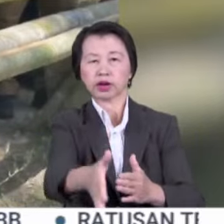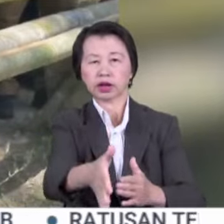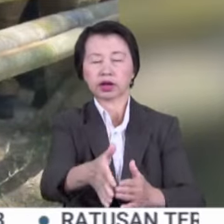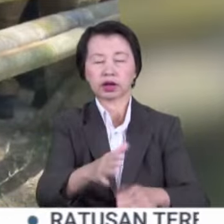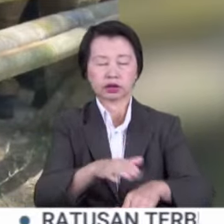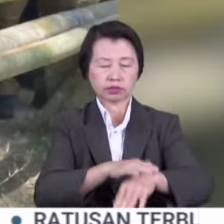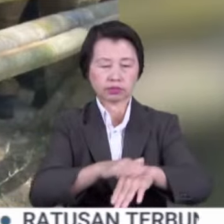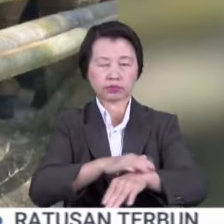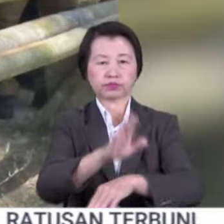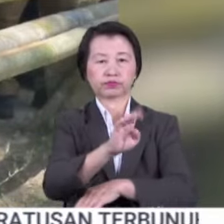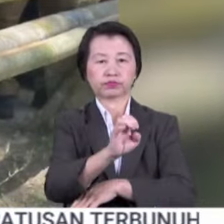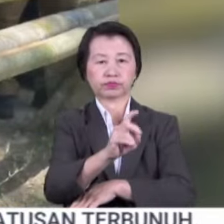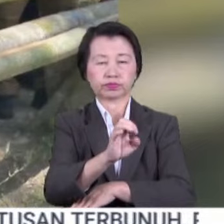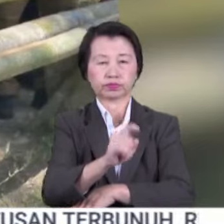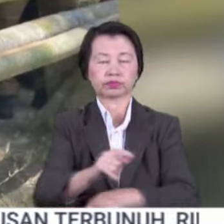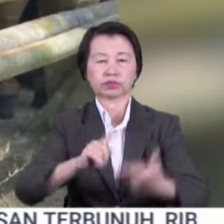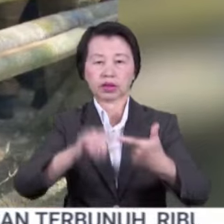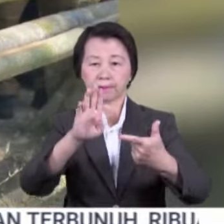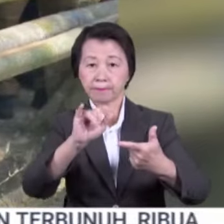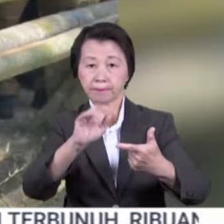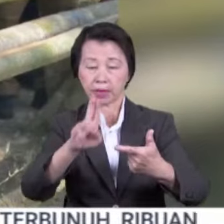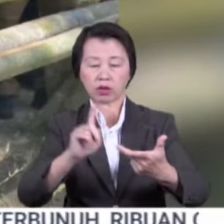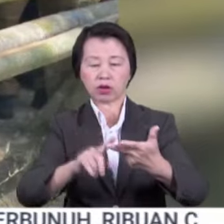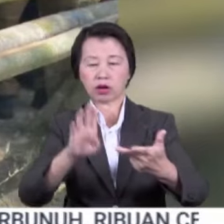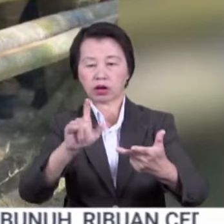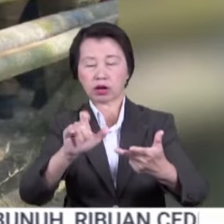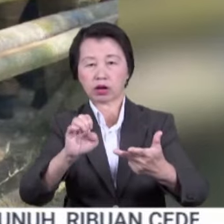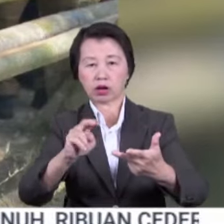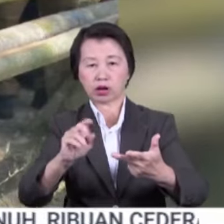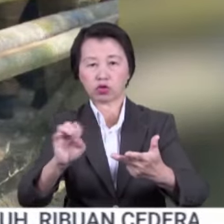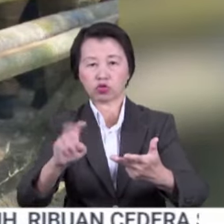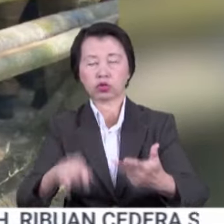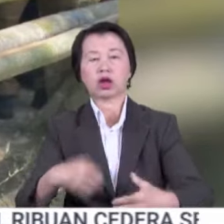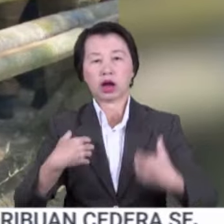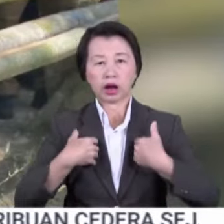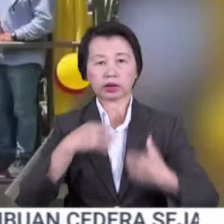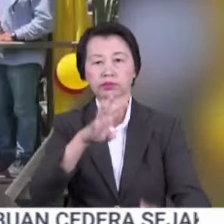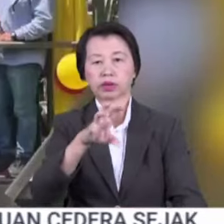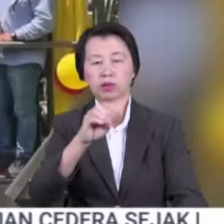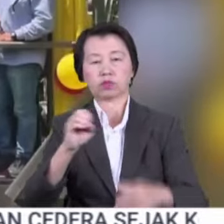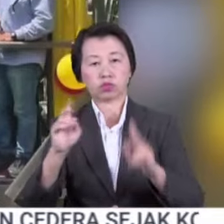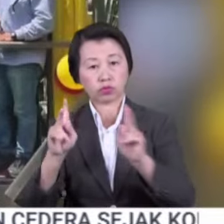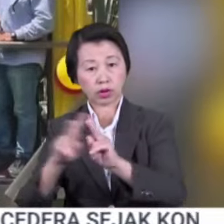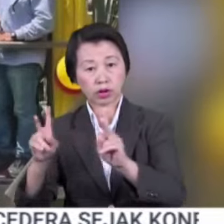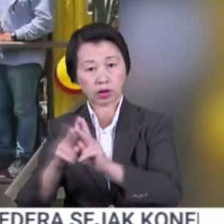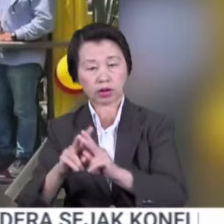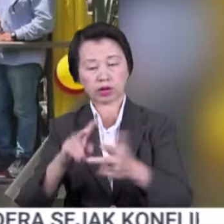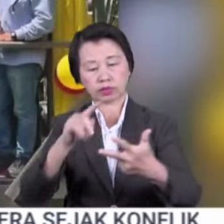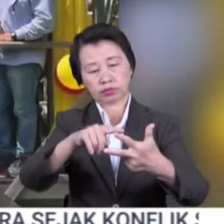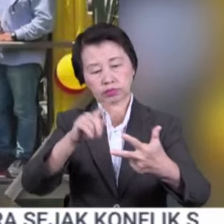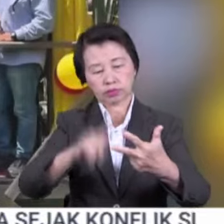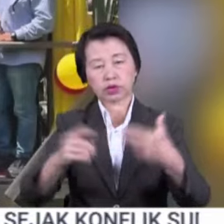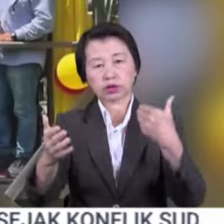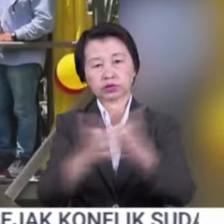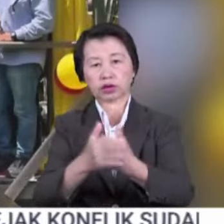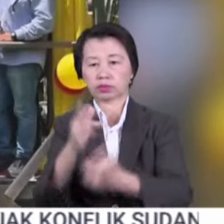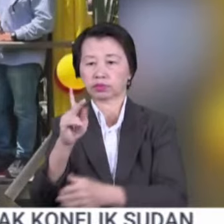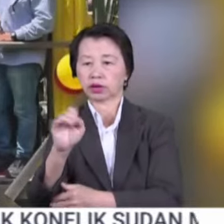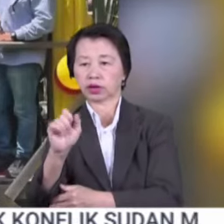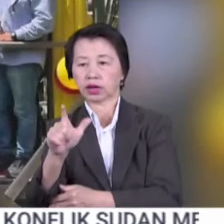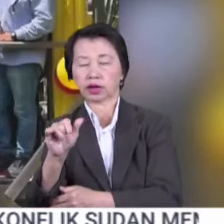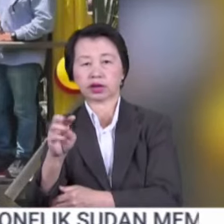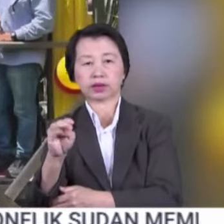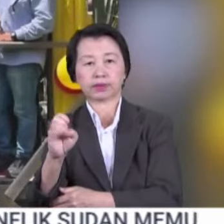budaya di bau dan Lulu yang mana ia meliputi 40 buah Kampung budaya dalam bau dan lunduk sehingga ke Kalimantan Barat